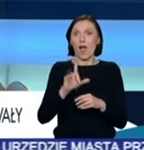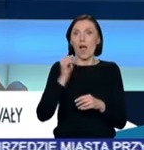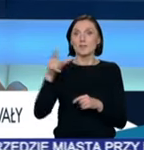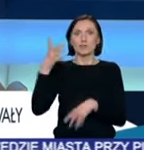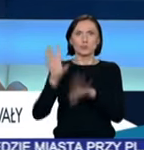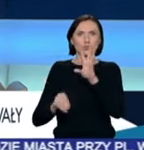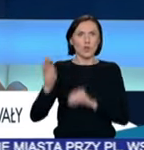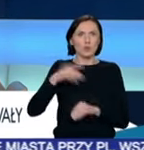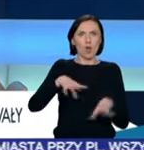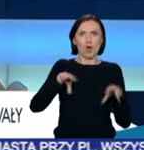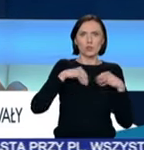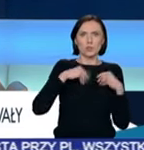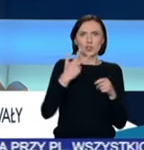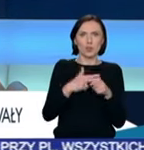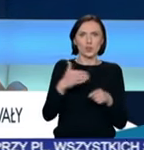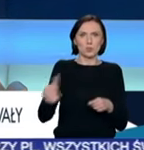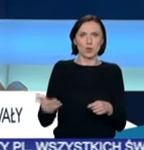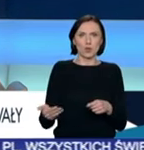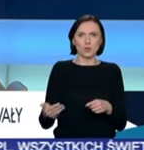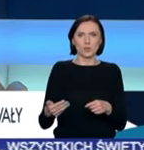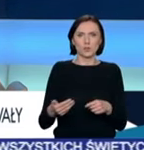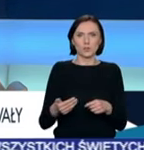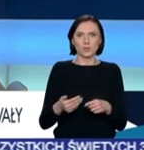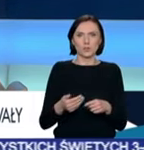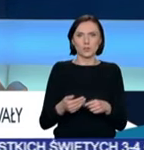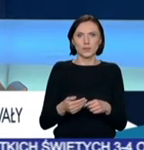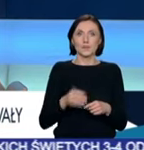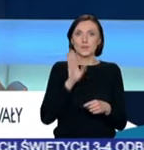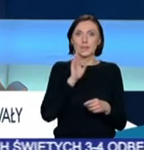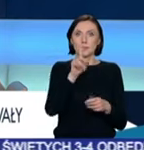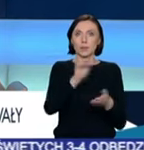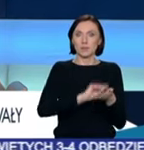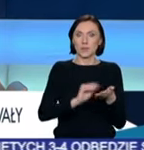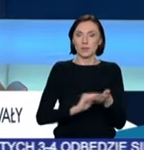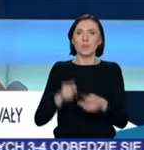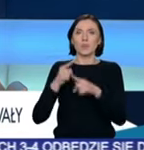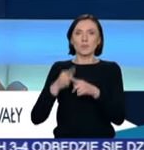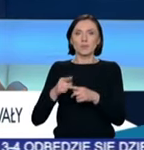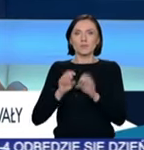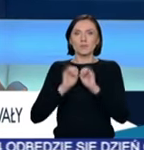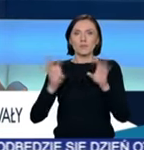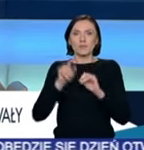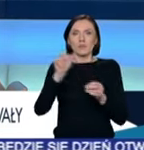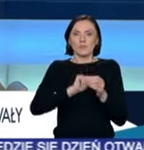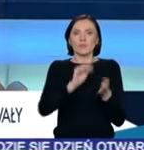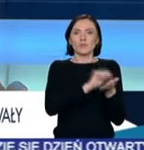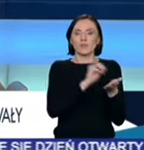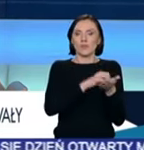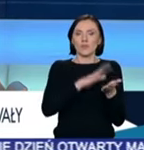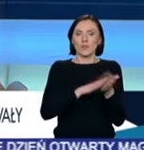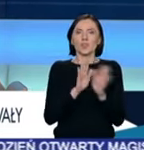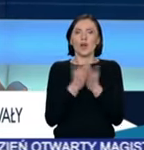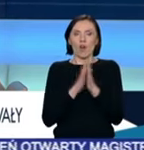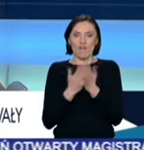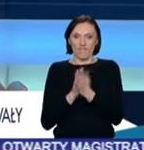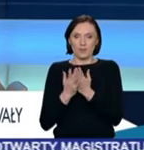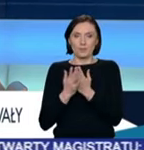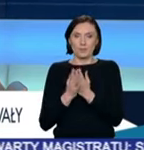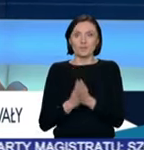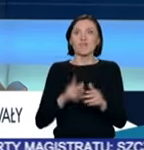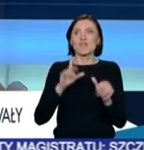budżetu miasta otrzymała ponad 30 milionów. W tym samym piśmie spółka wyjaśnia, że to efekt zapisów księgowych. Tymczasem odnosząc